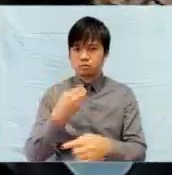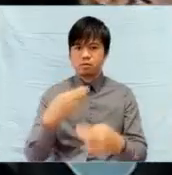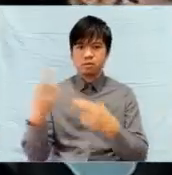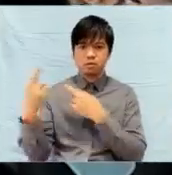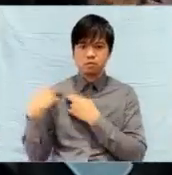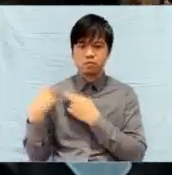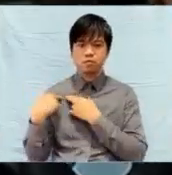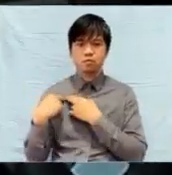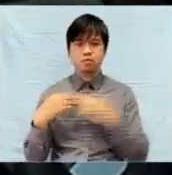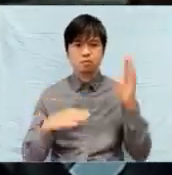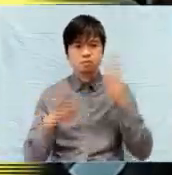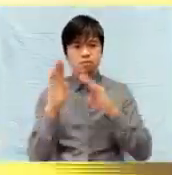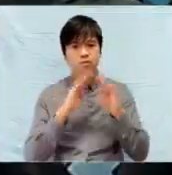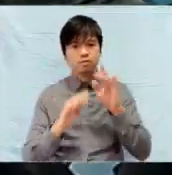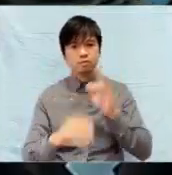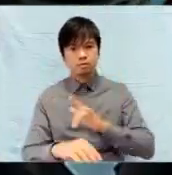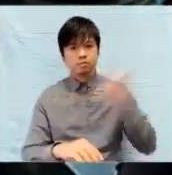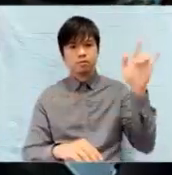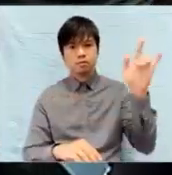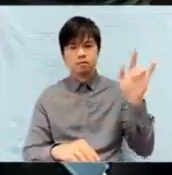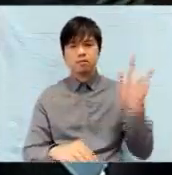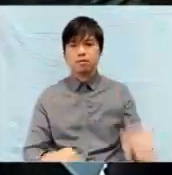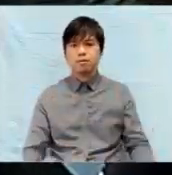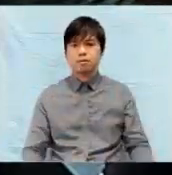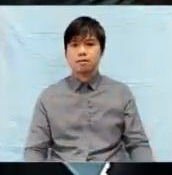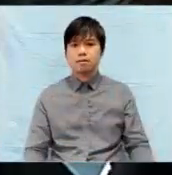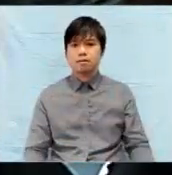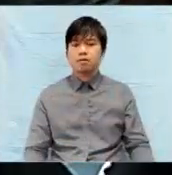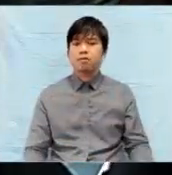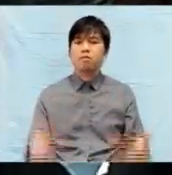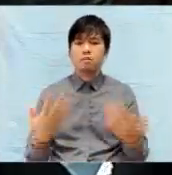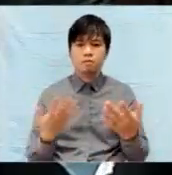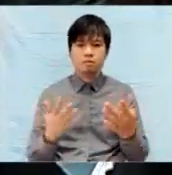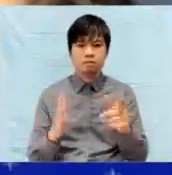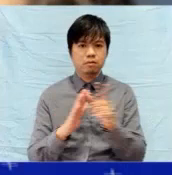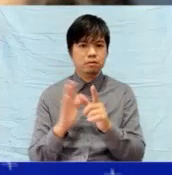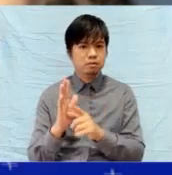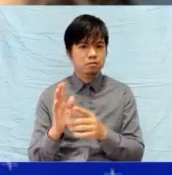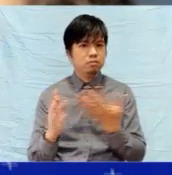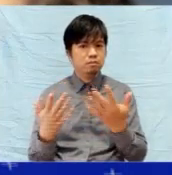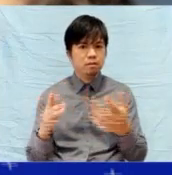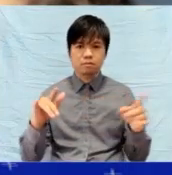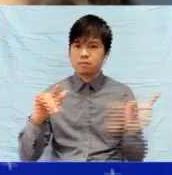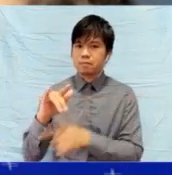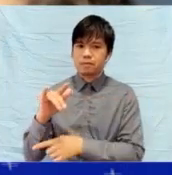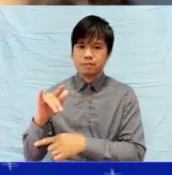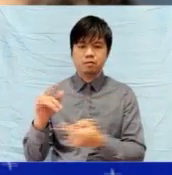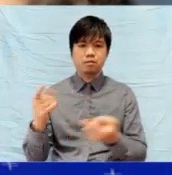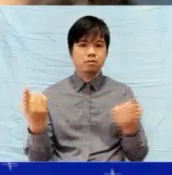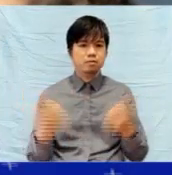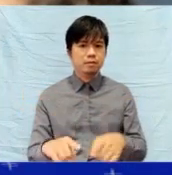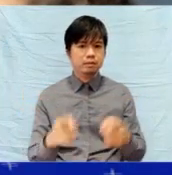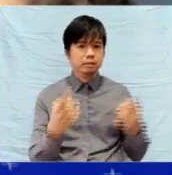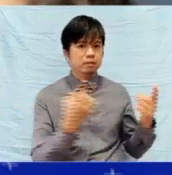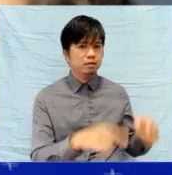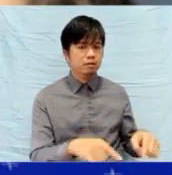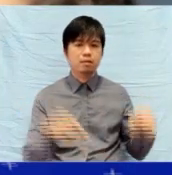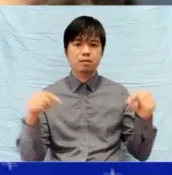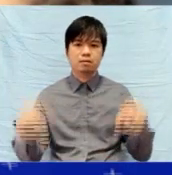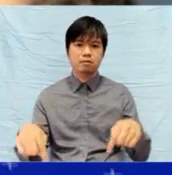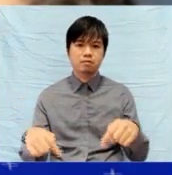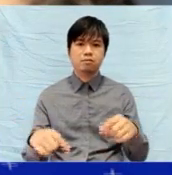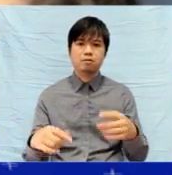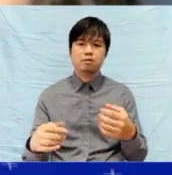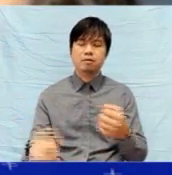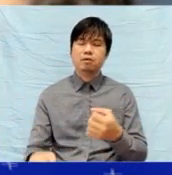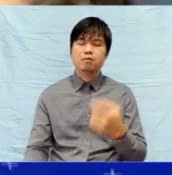sa ating mga paliparan. Kasi walang napananagot sa mga ganitong mga nangyayari. Parang sorry na